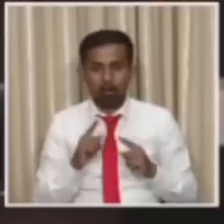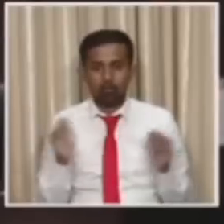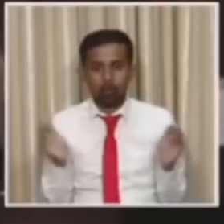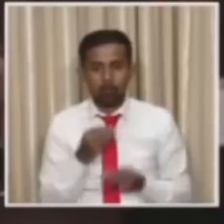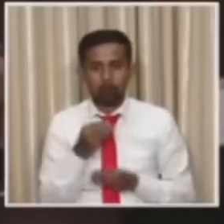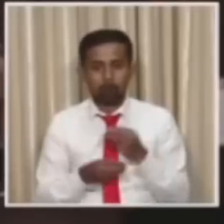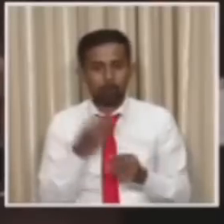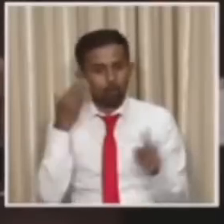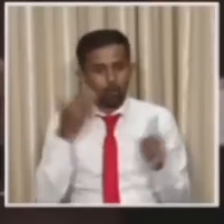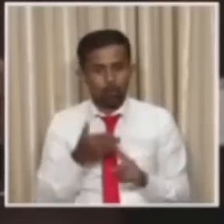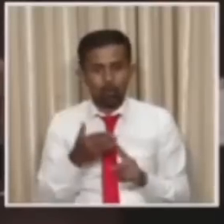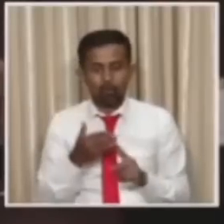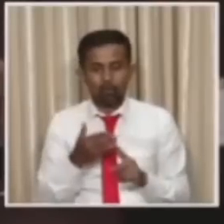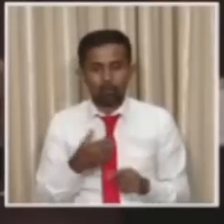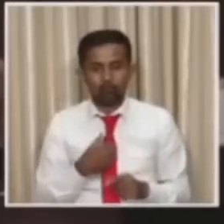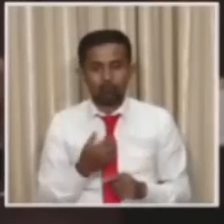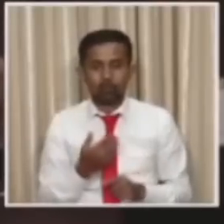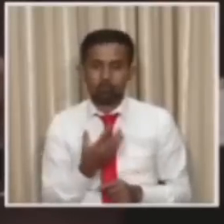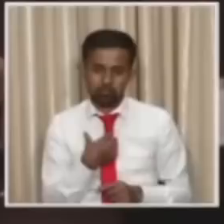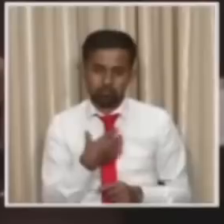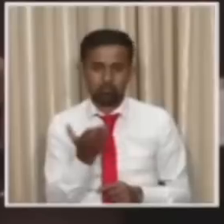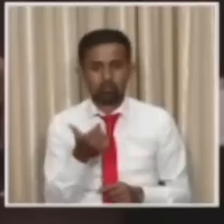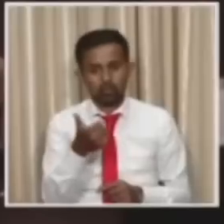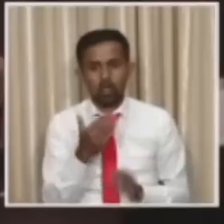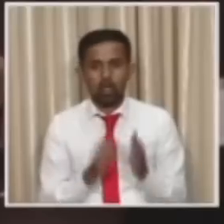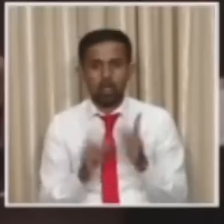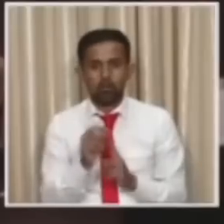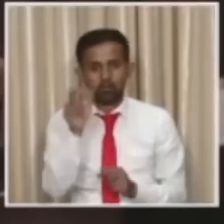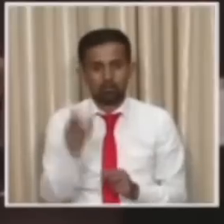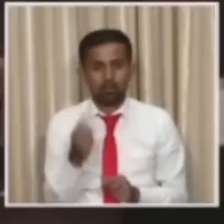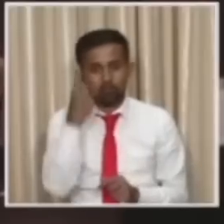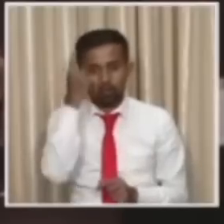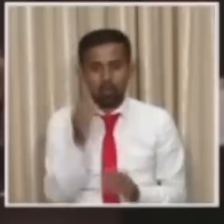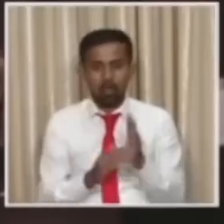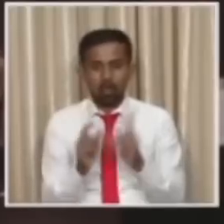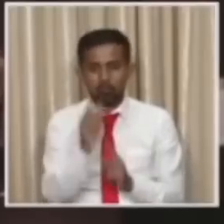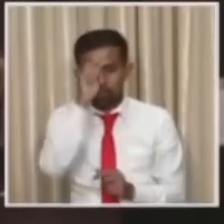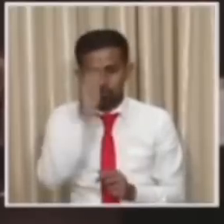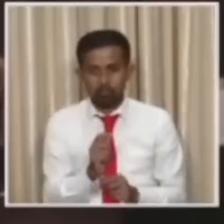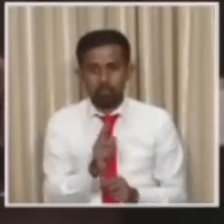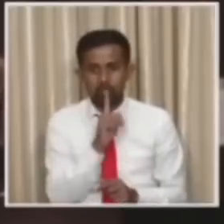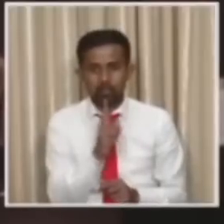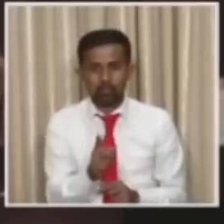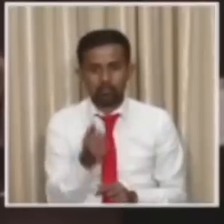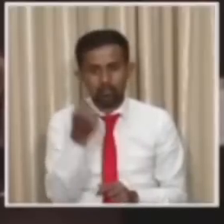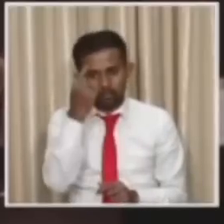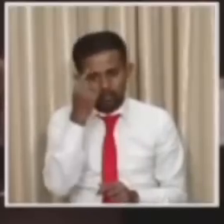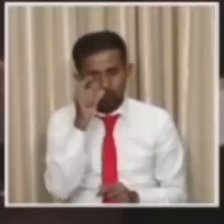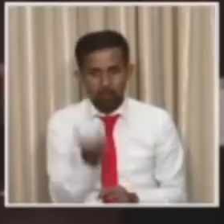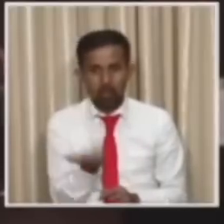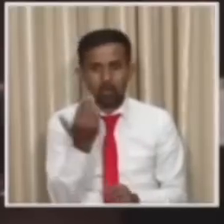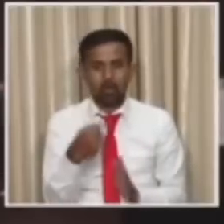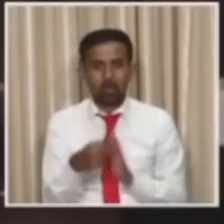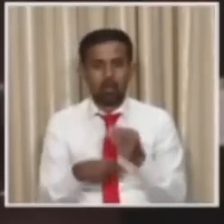කරනවා ගරු රමේෂ් පතිර නැමැතුමා ගැන මට පහුවෙ ඉතින් එතුමා හොඳ ඇමති කෙනෙක් එතුමා දක්ෂ ඇමති කෙනෙක් හැබැයි එතුමත් අද මේ ගැන කියද්දි එතුමා පොඩ්ඩක් කල්පනා කරලා බලන්න ඕනේ මේ